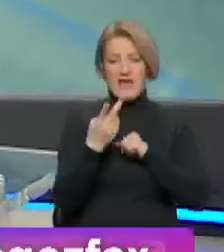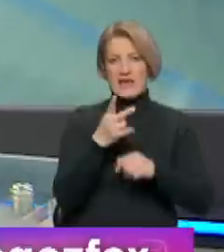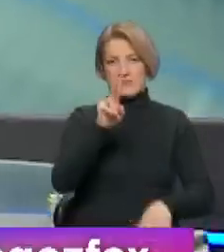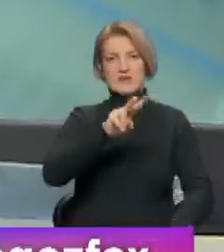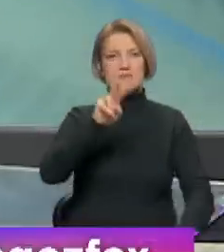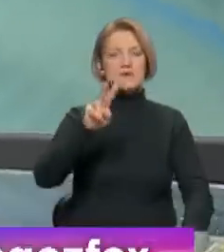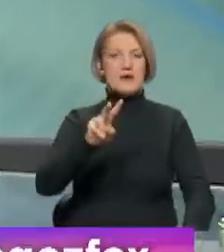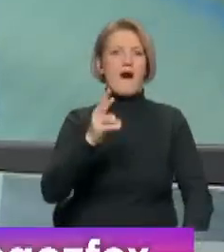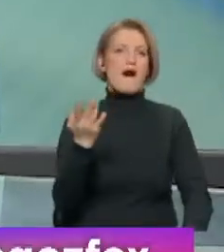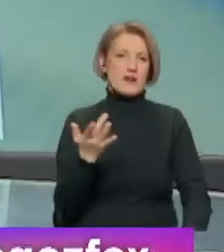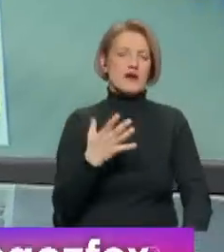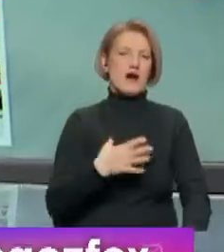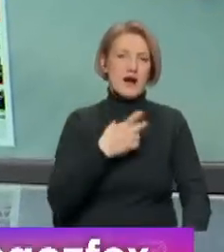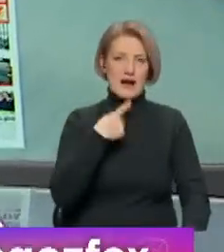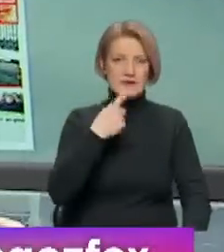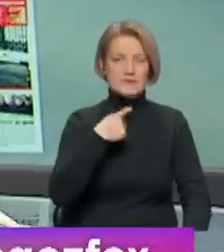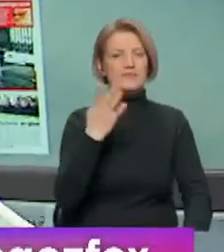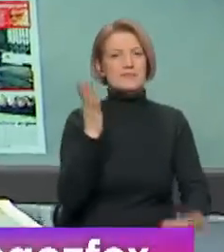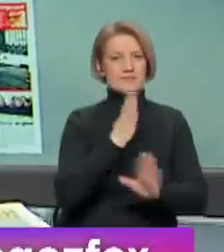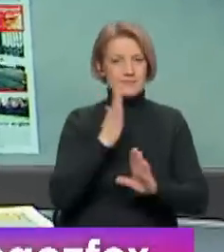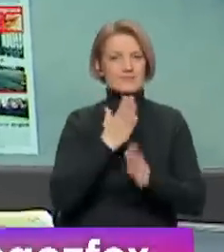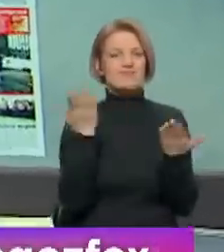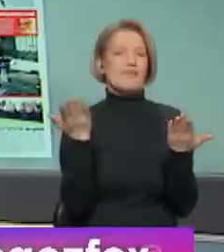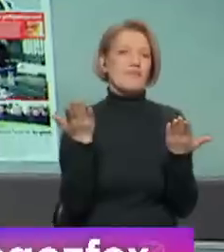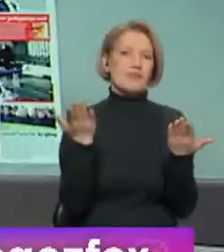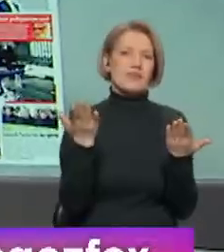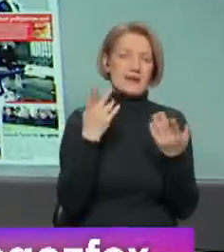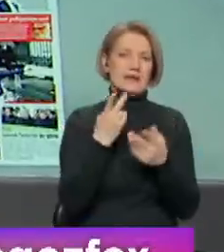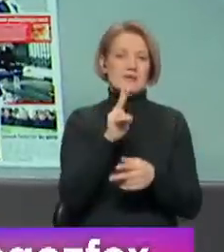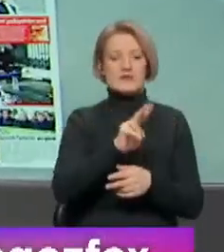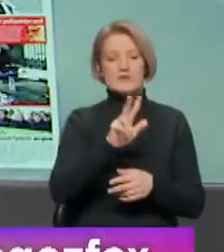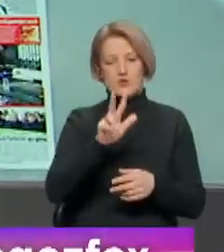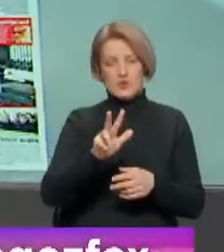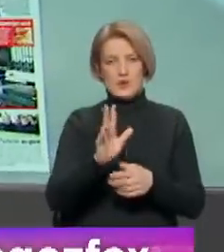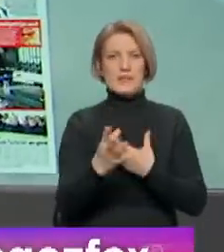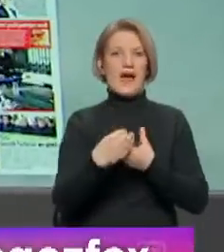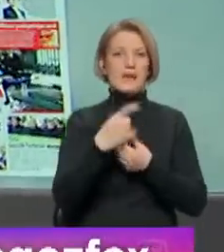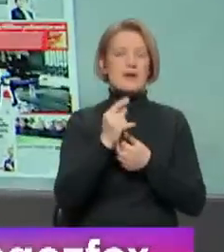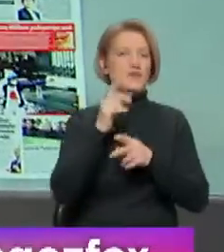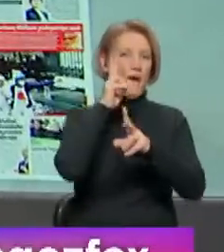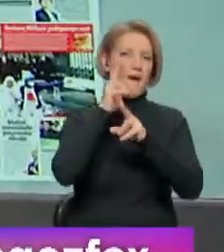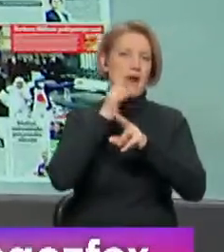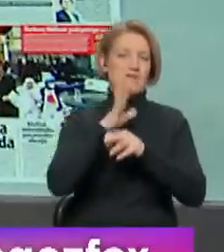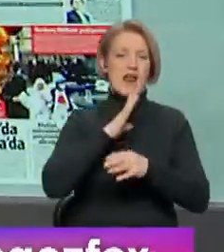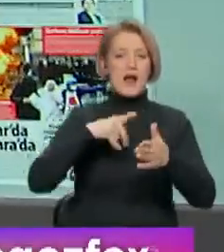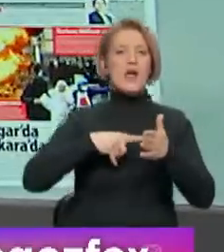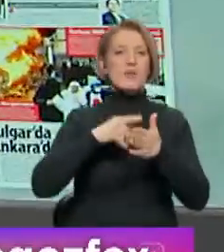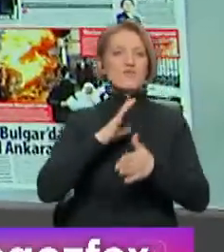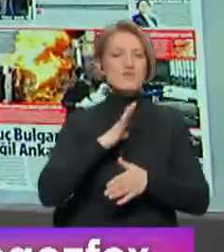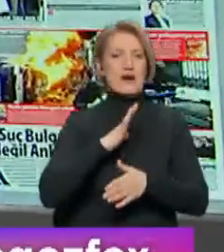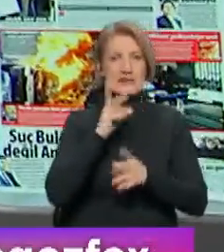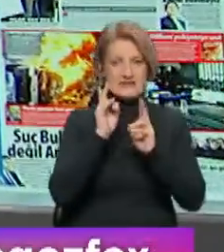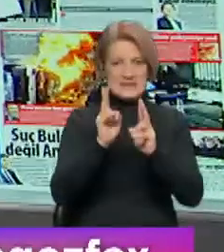2022'ye artık acısıyla tatlısıyla geride kalırken 2023-2023'e dair pek çok hayalimiz var hedefimiz var